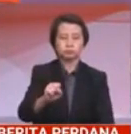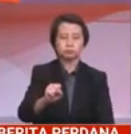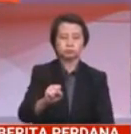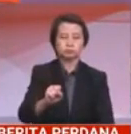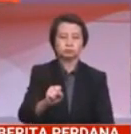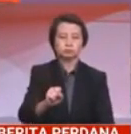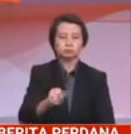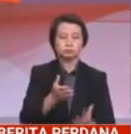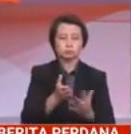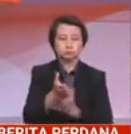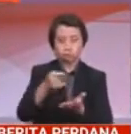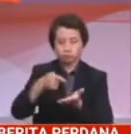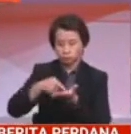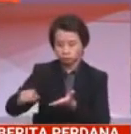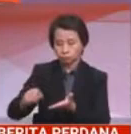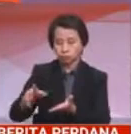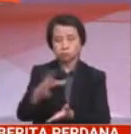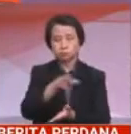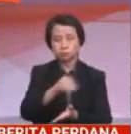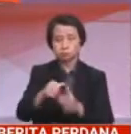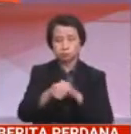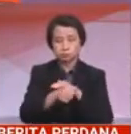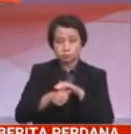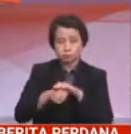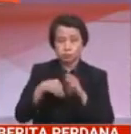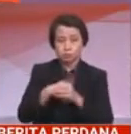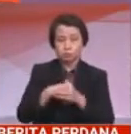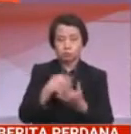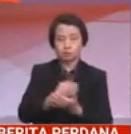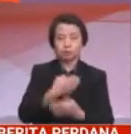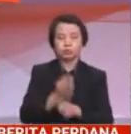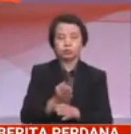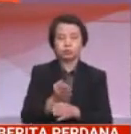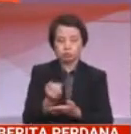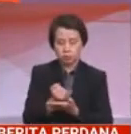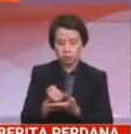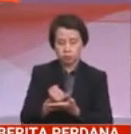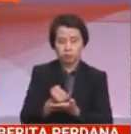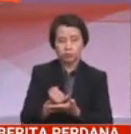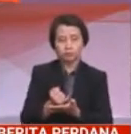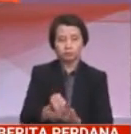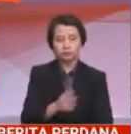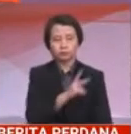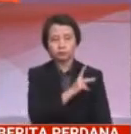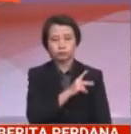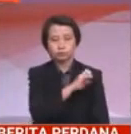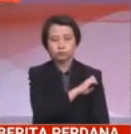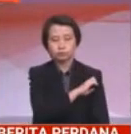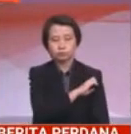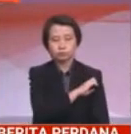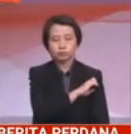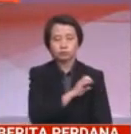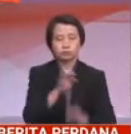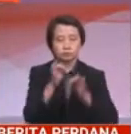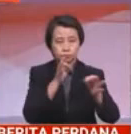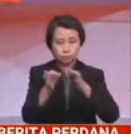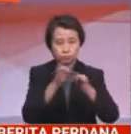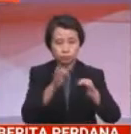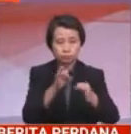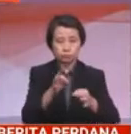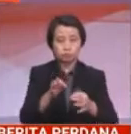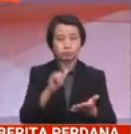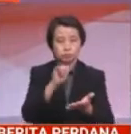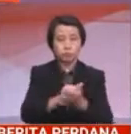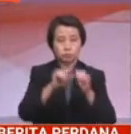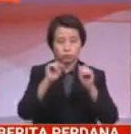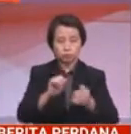PKS menerusi pembiayaan dan perlindungan dalam bentuk insurans. Ketua Pegawai Eksekutifnya Khairil Abdullah menjelaskan langkah